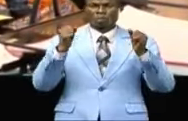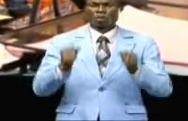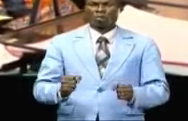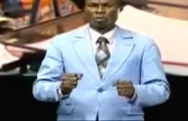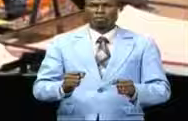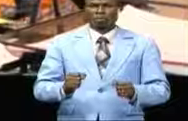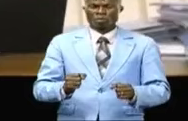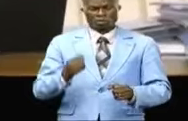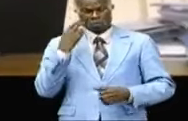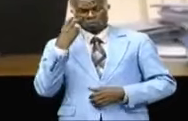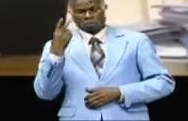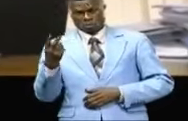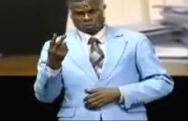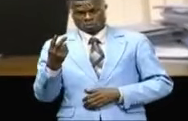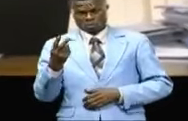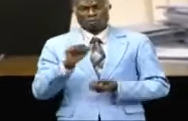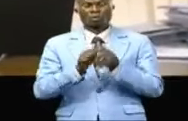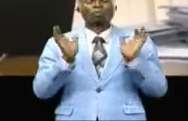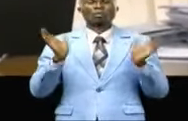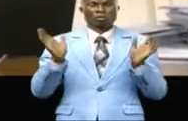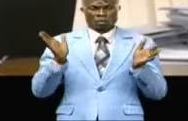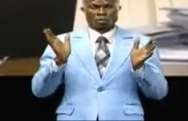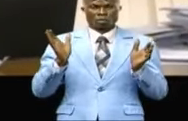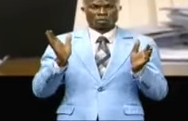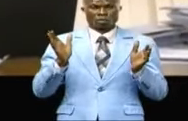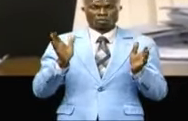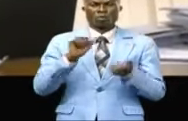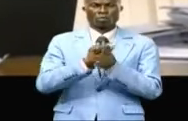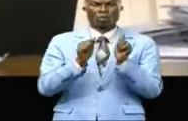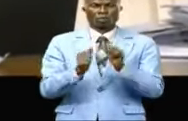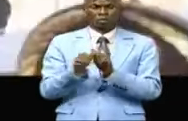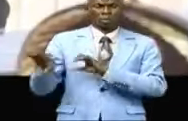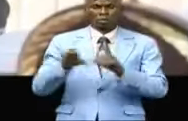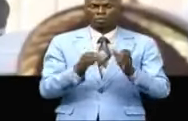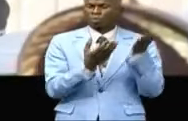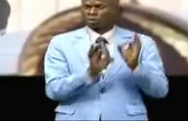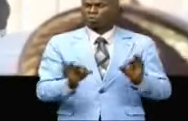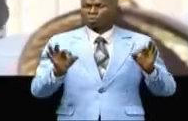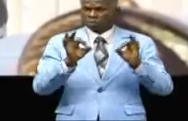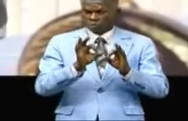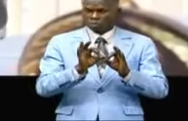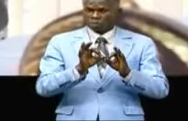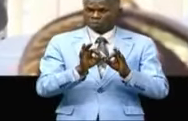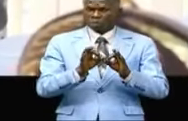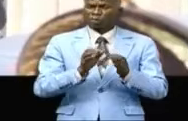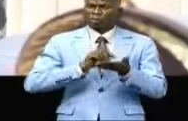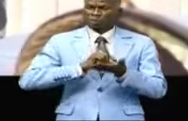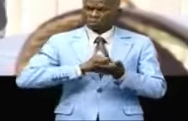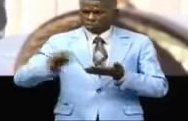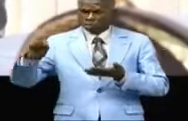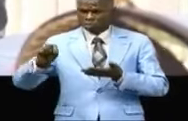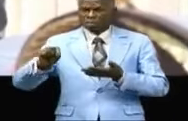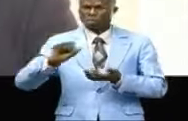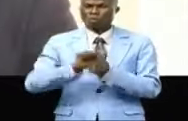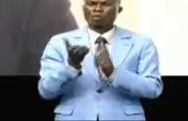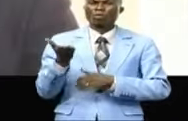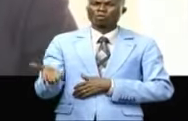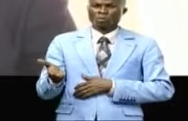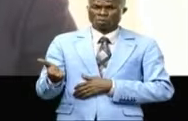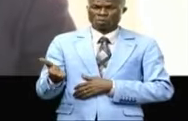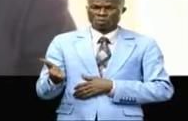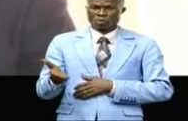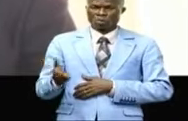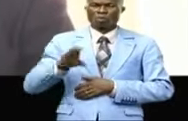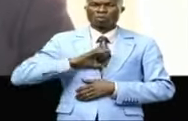stabilisation estiment qu'il y a un risque majeur de dilapidation des actifs nécessaires à l'apurement du passif. Ainsi,